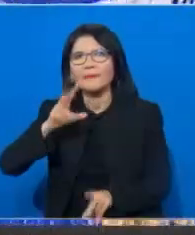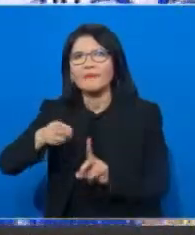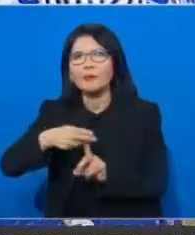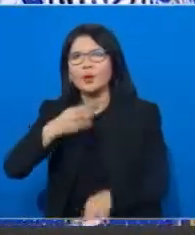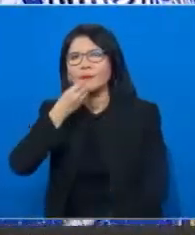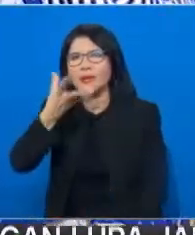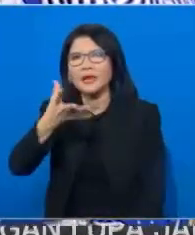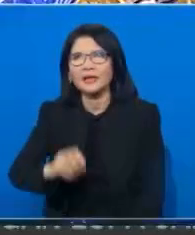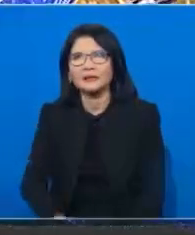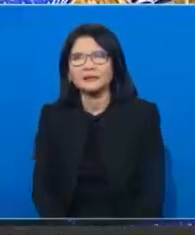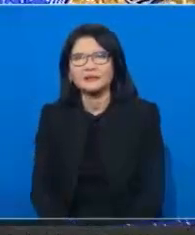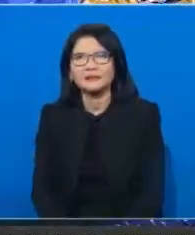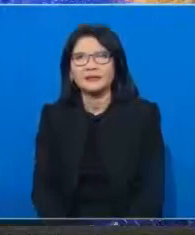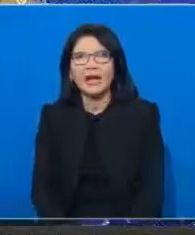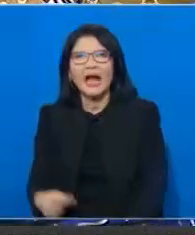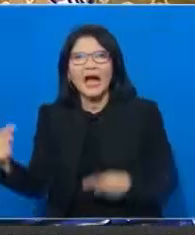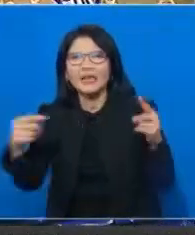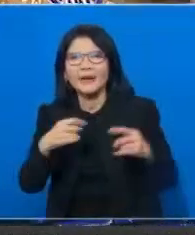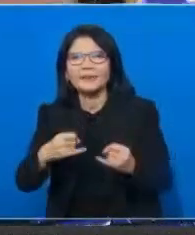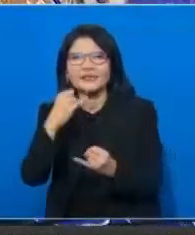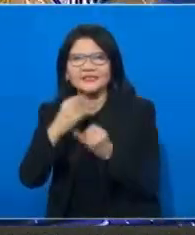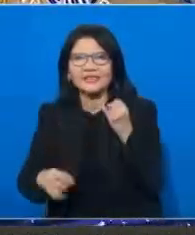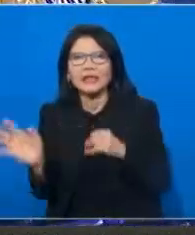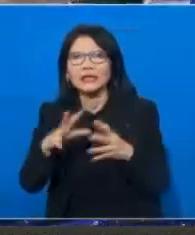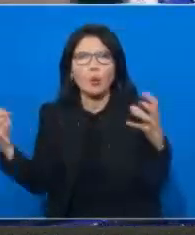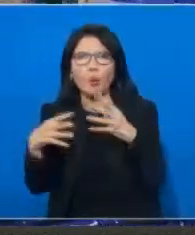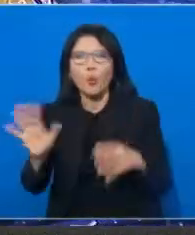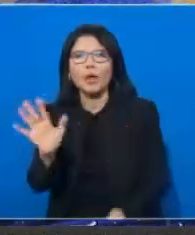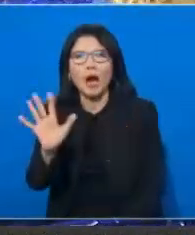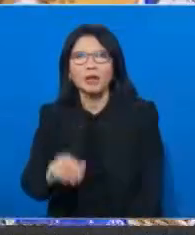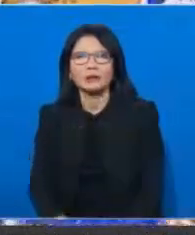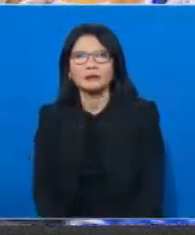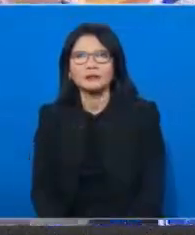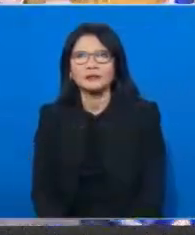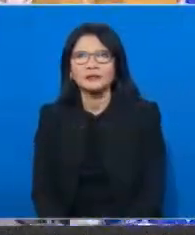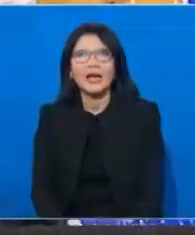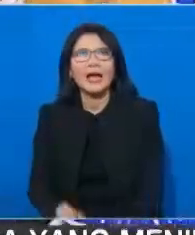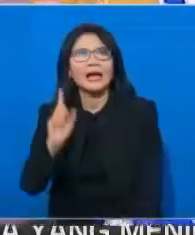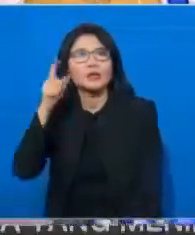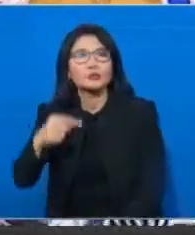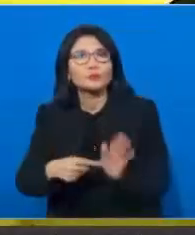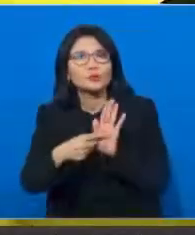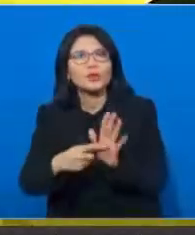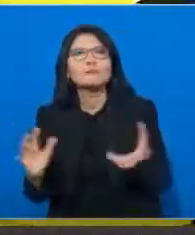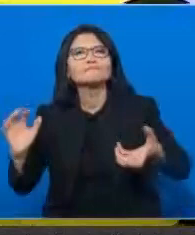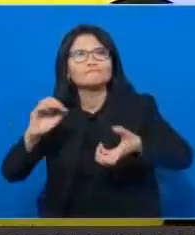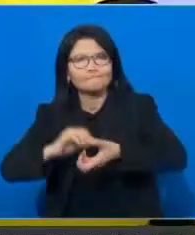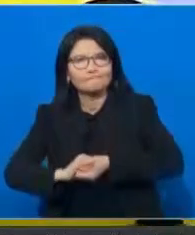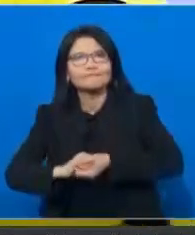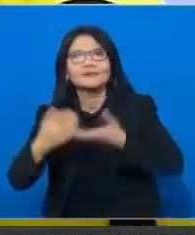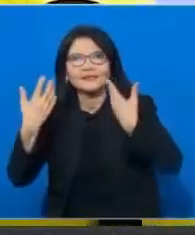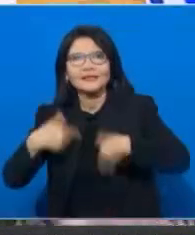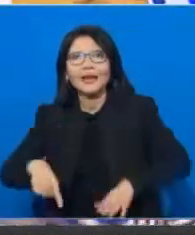menyebut debat Pamungkas tidak sepanas debat sebelumnya, mengisyaratkan akan adanya rekonsiliasi usai